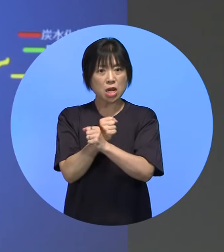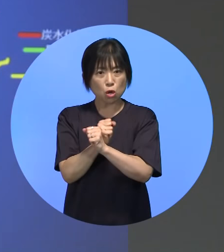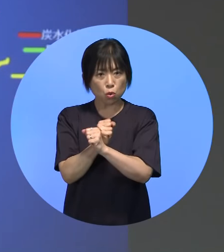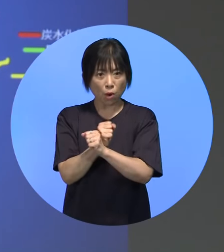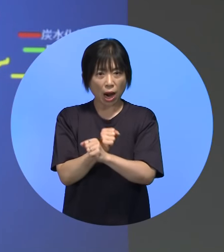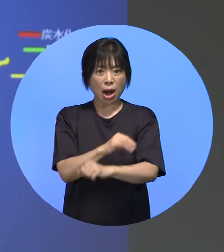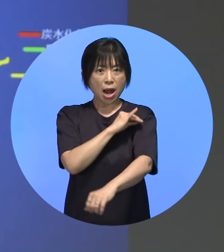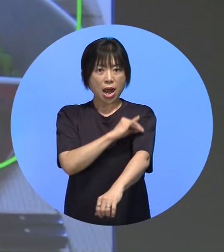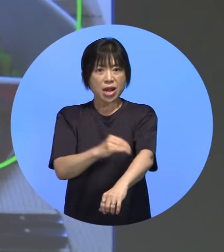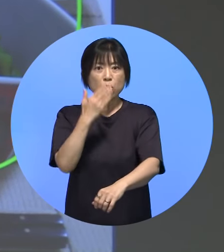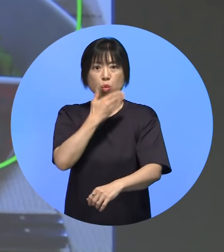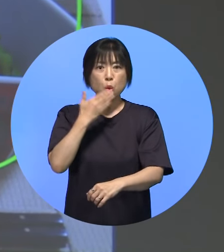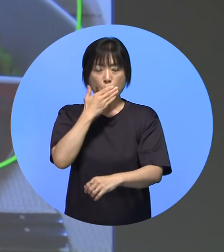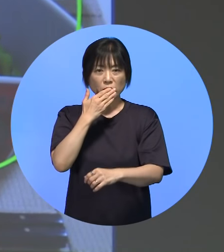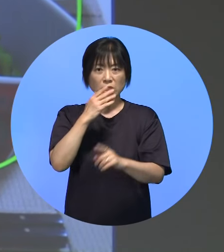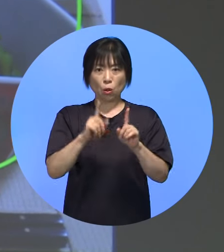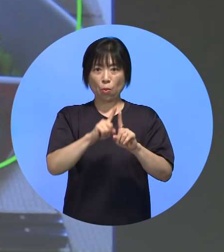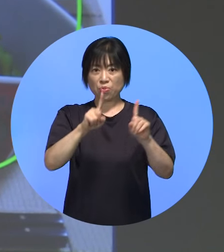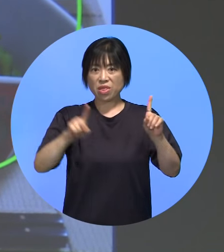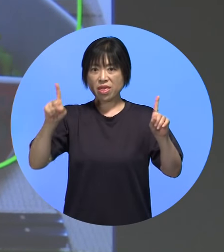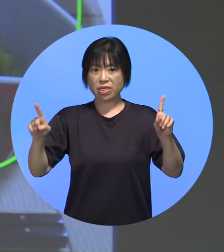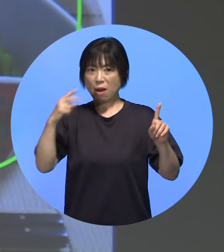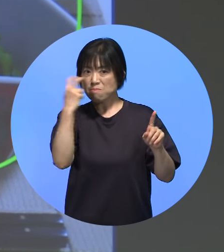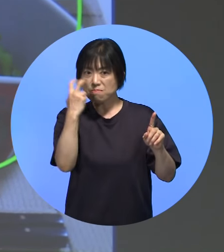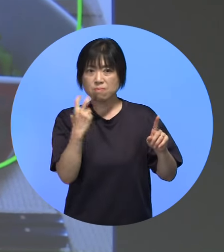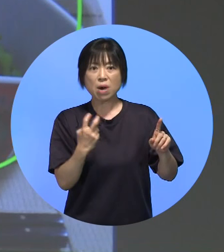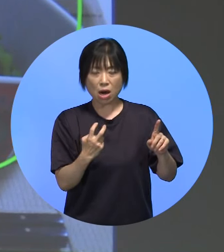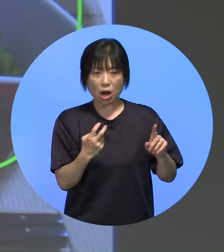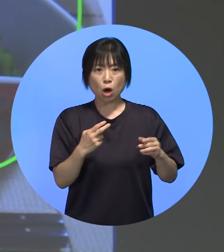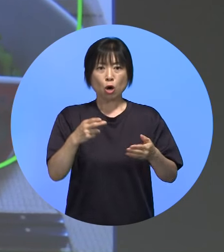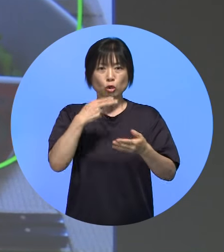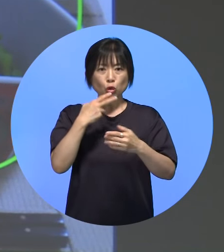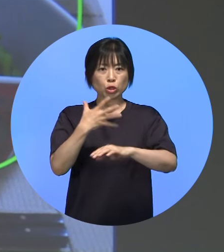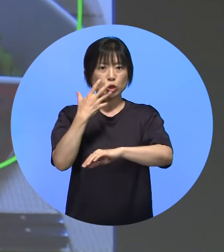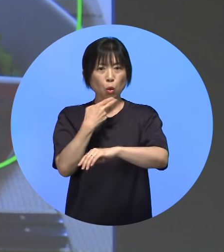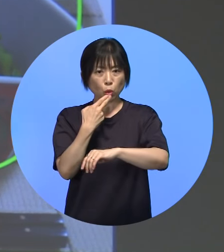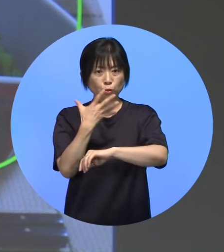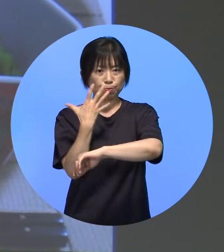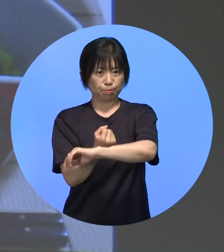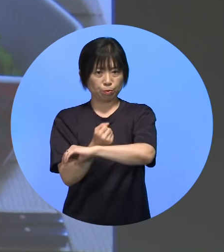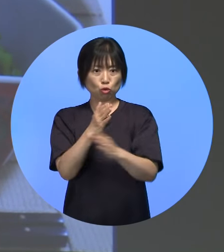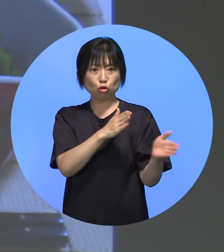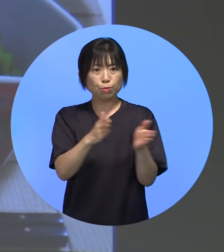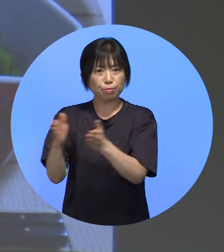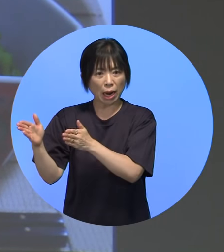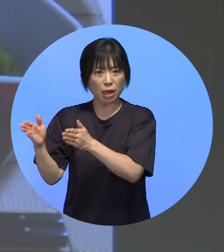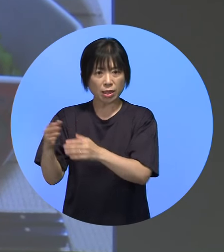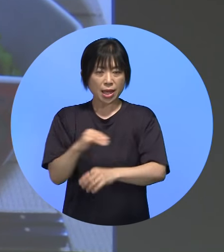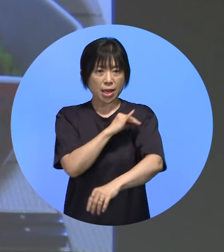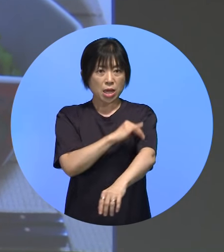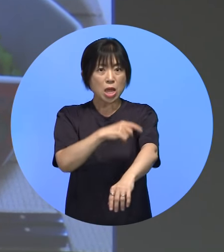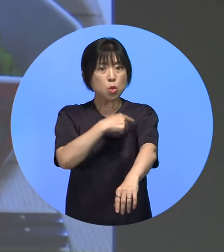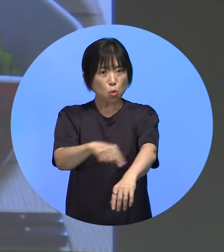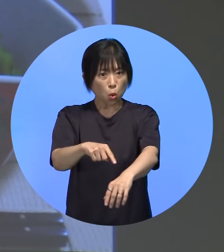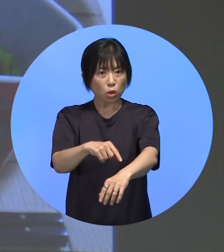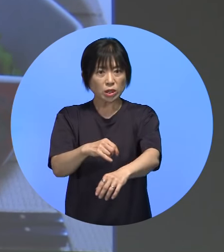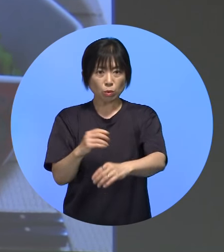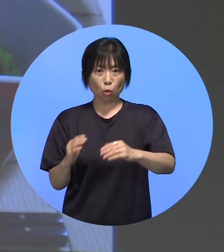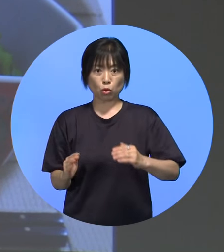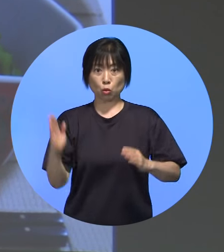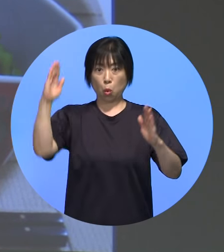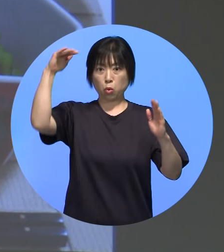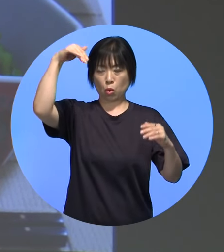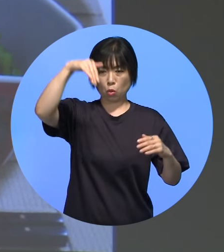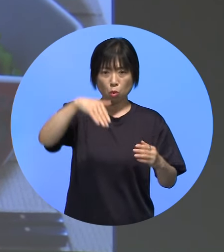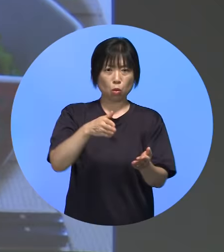などのデータを示しながら食事を摂る際の食べる順番によって血糖値の上昇の仕方に違いがあることを